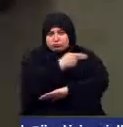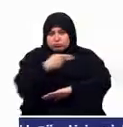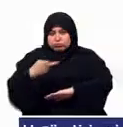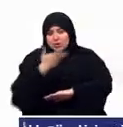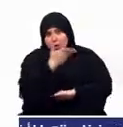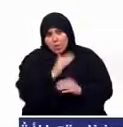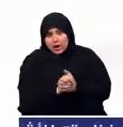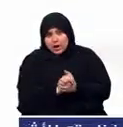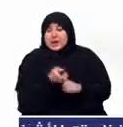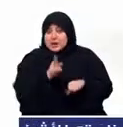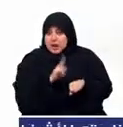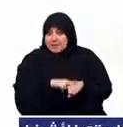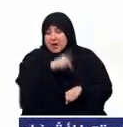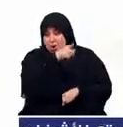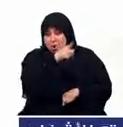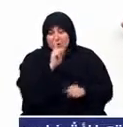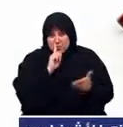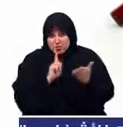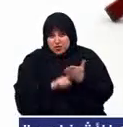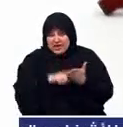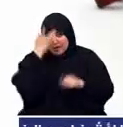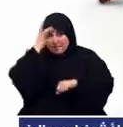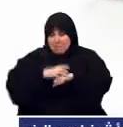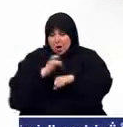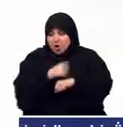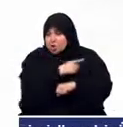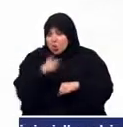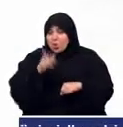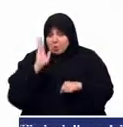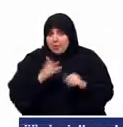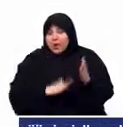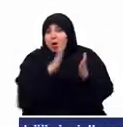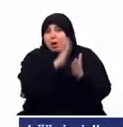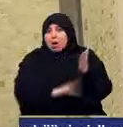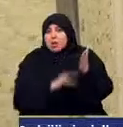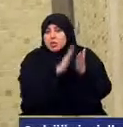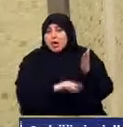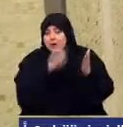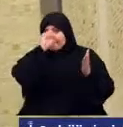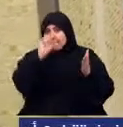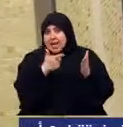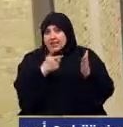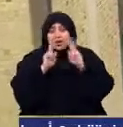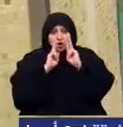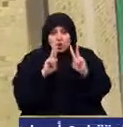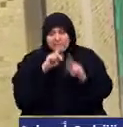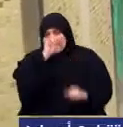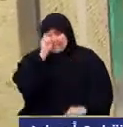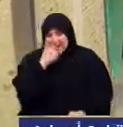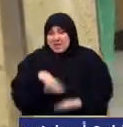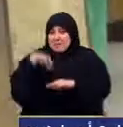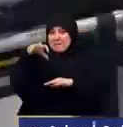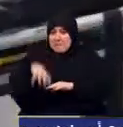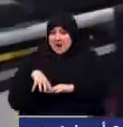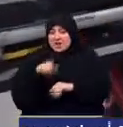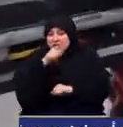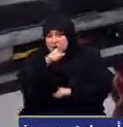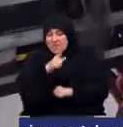عن أن هذه الاستراتيجية يمكن أن تكون ضارة للغاية إذا سمح بها حتى في المناطق